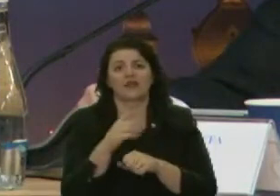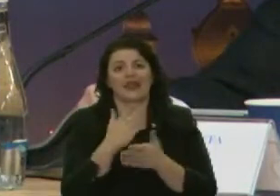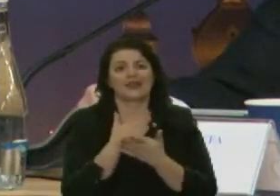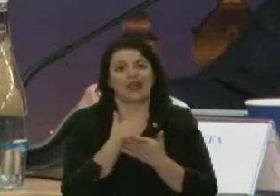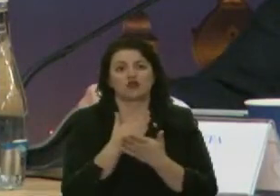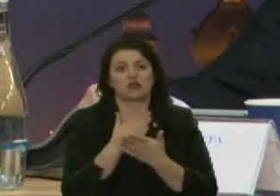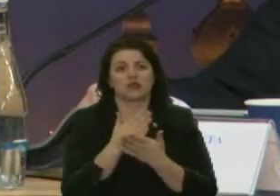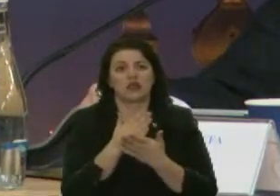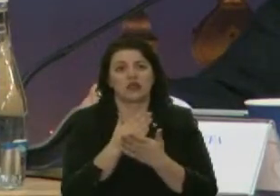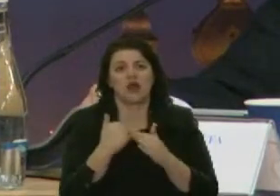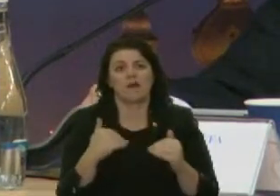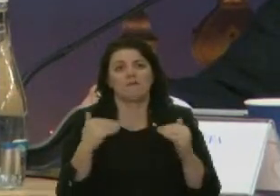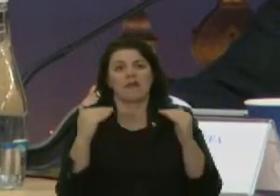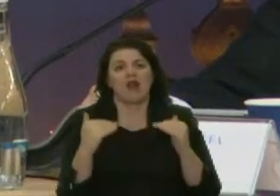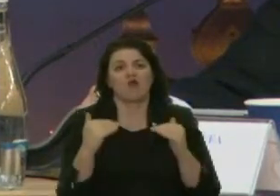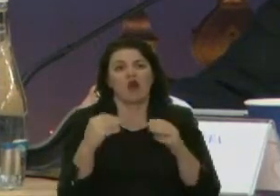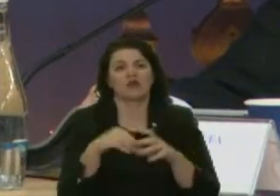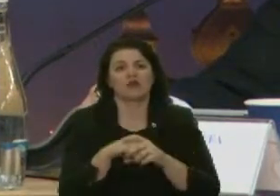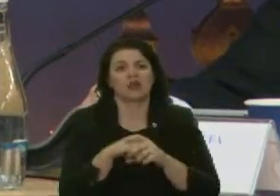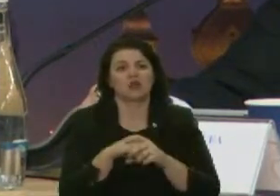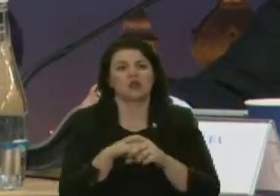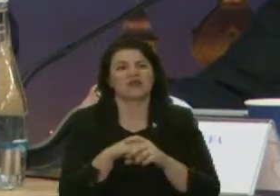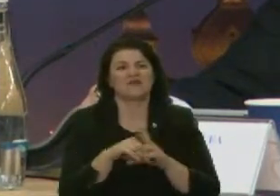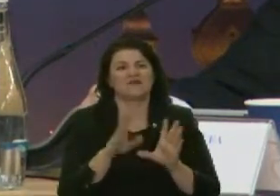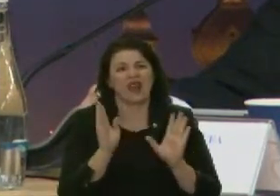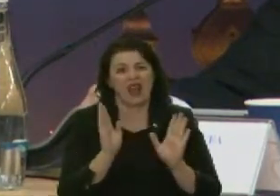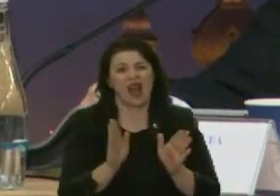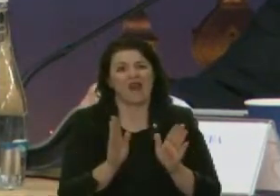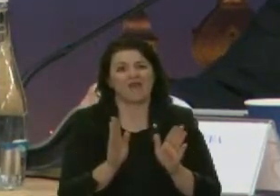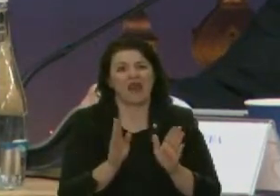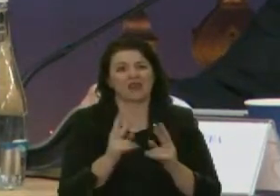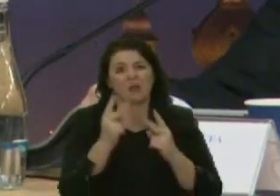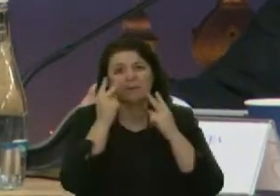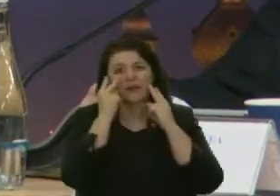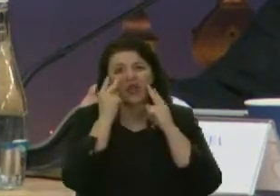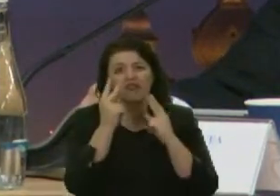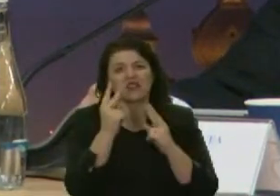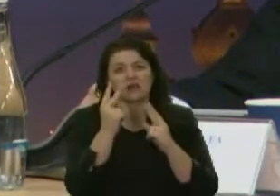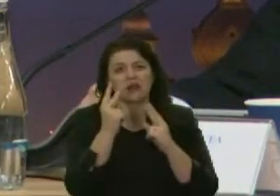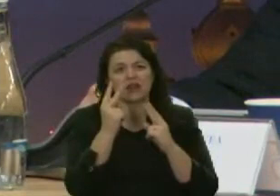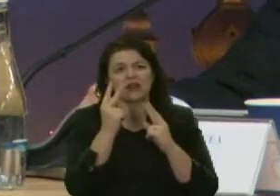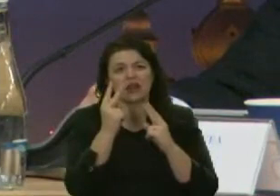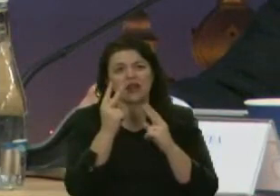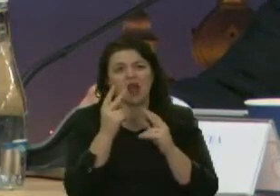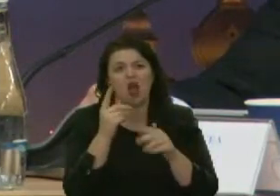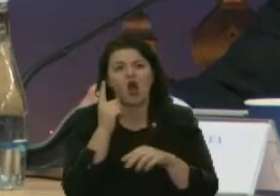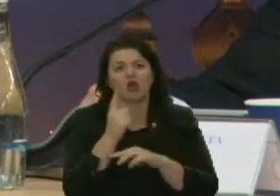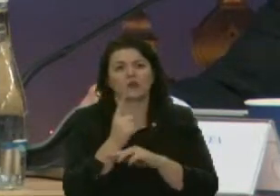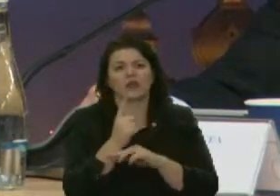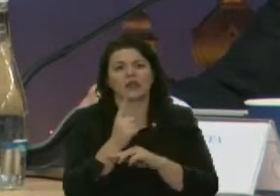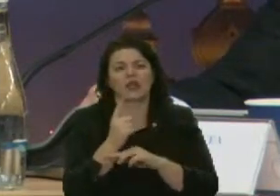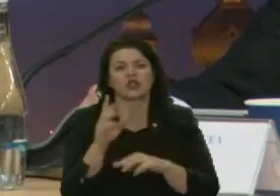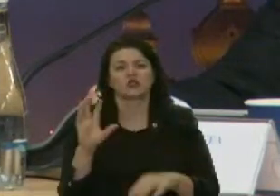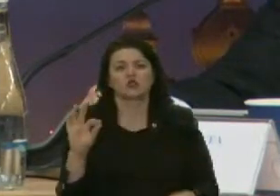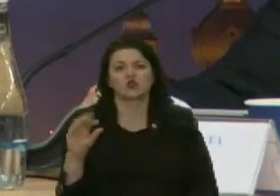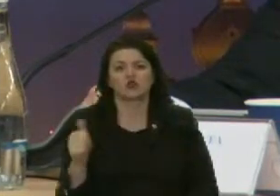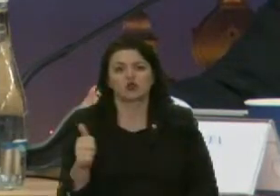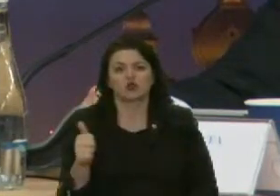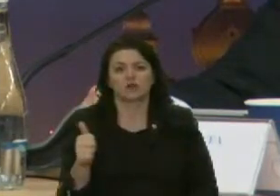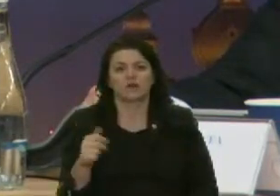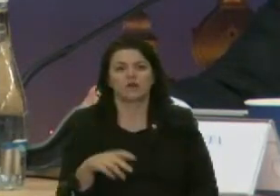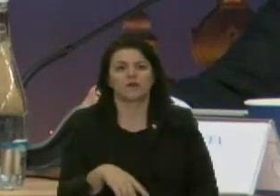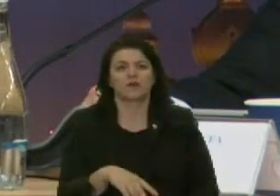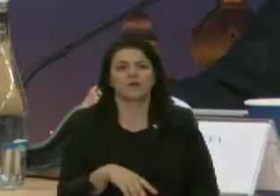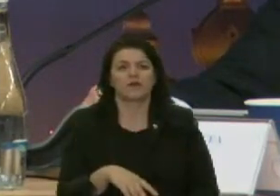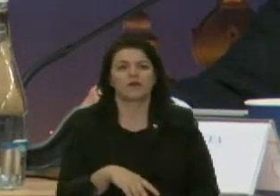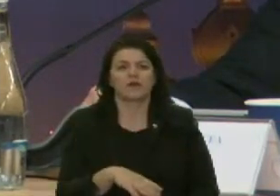veniți cu plafoane interior nu veniți cu plafoane vreau să știți să aveți previzibilitate în Ordonanța 30 atâta v am cerut am spus dar proiectul Care